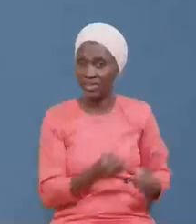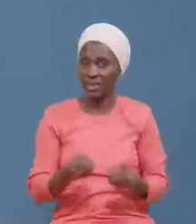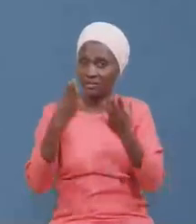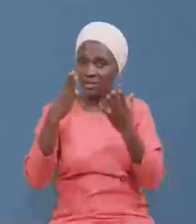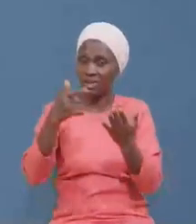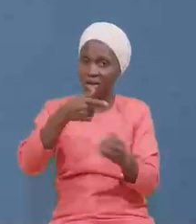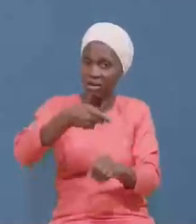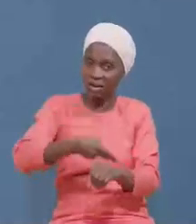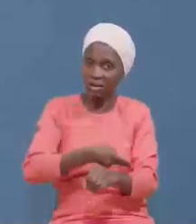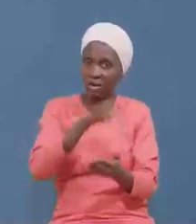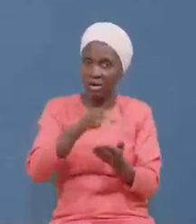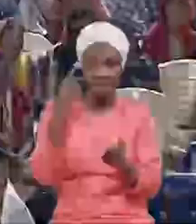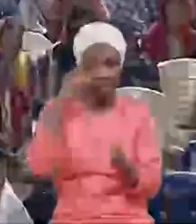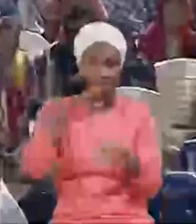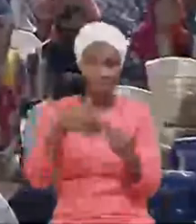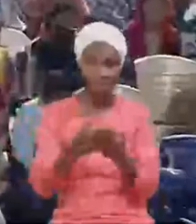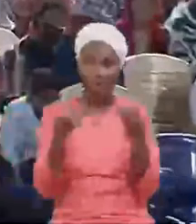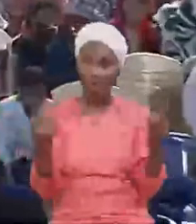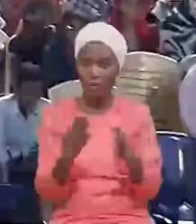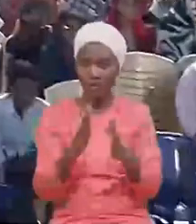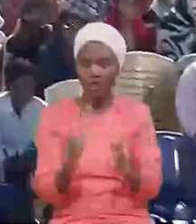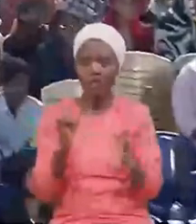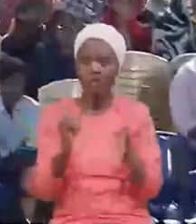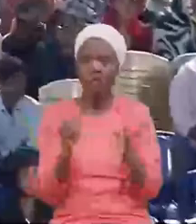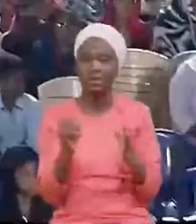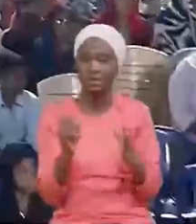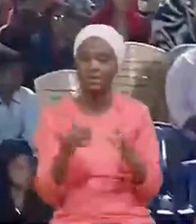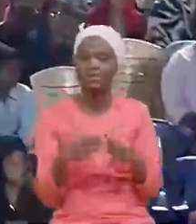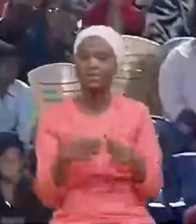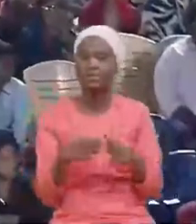L'agneau sacrificiel pour tous les pécheurs.